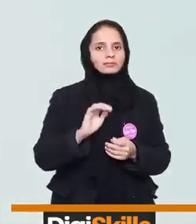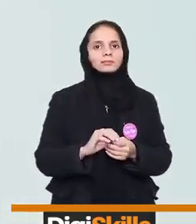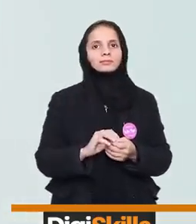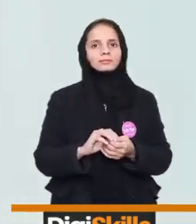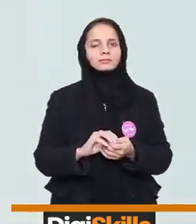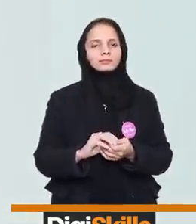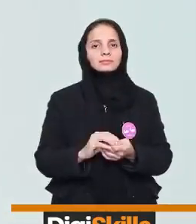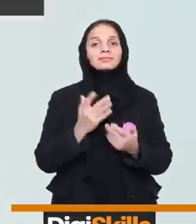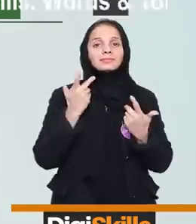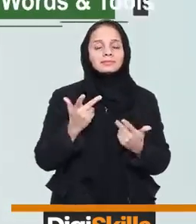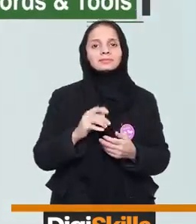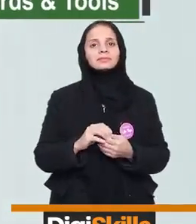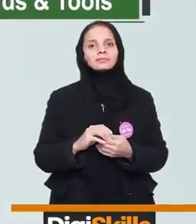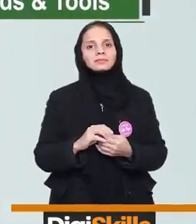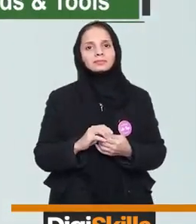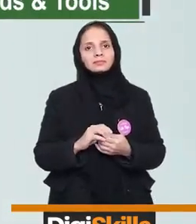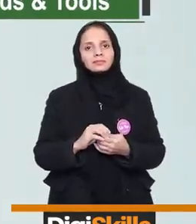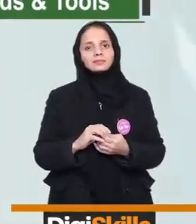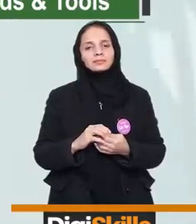ہیں کہ کیا